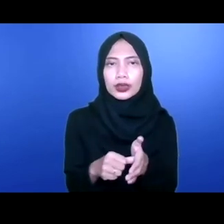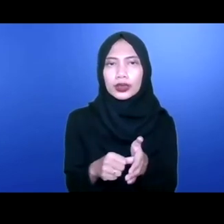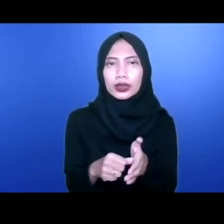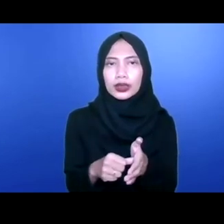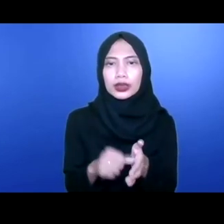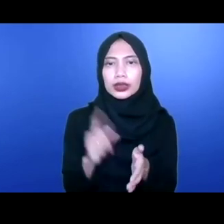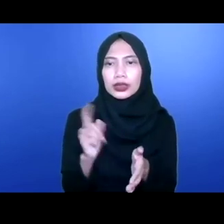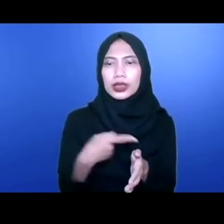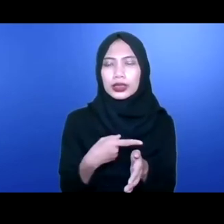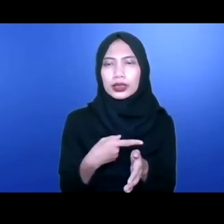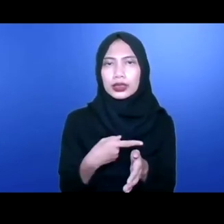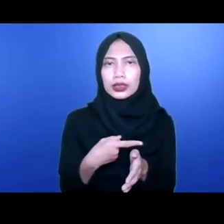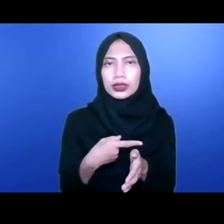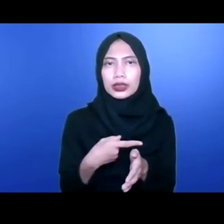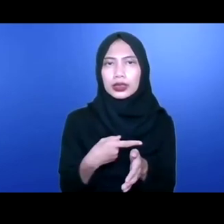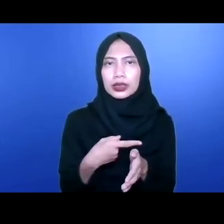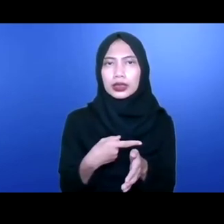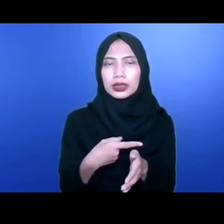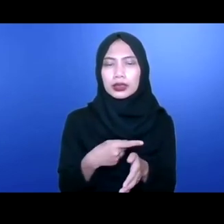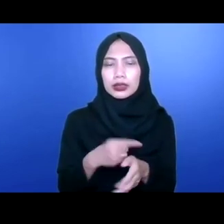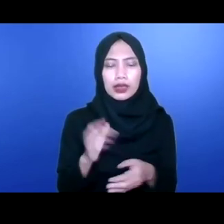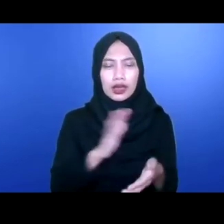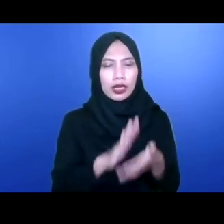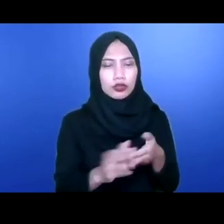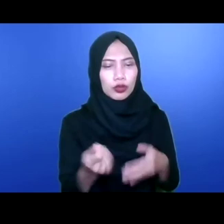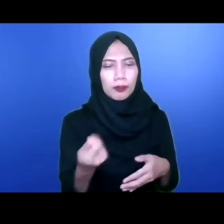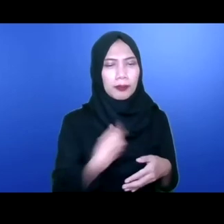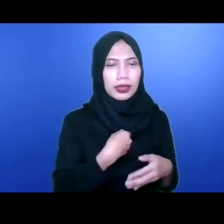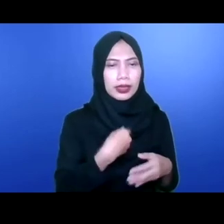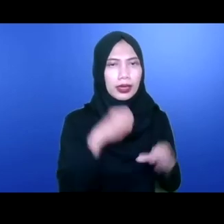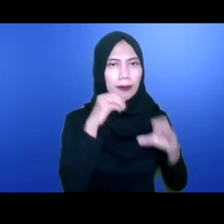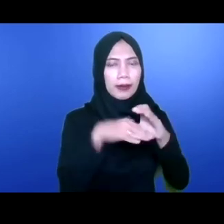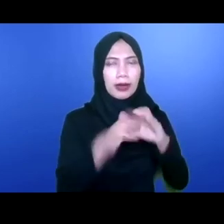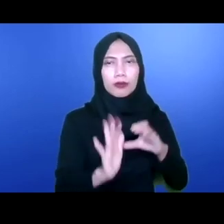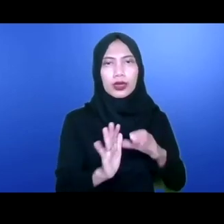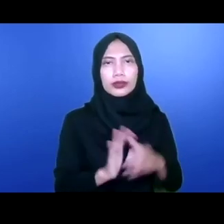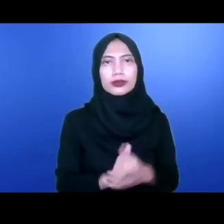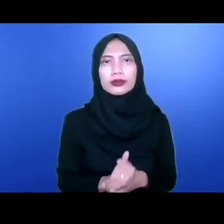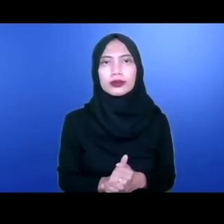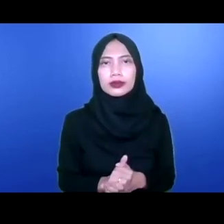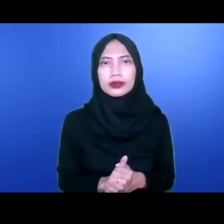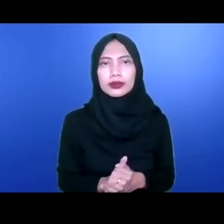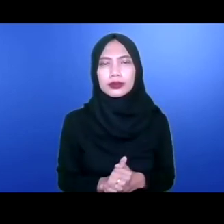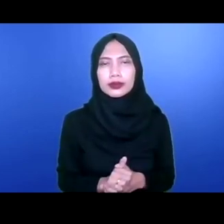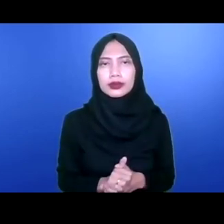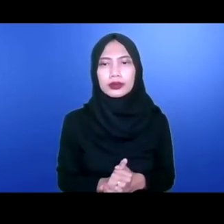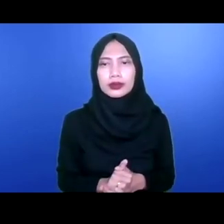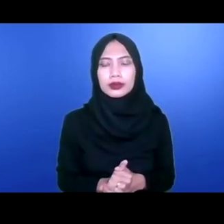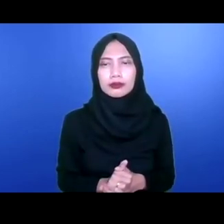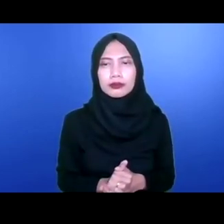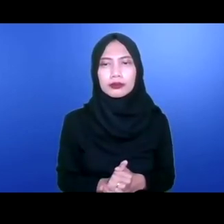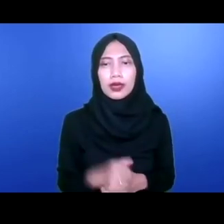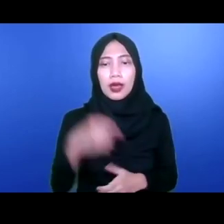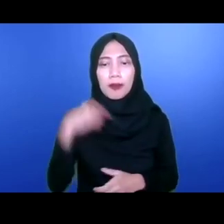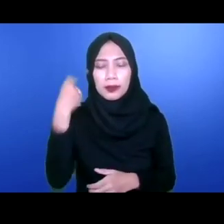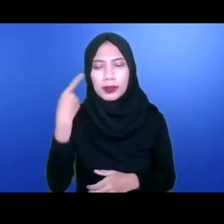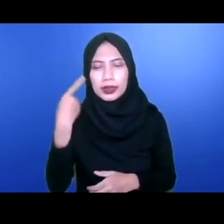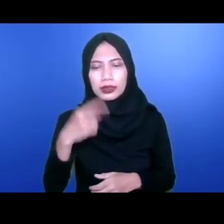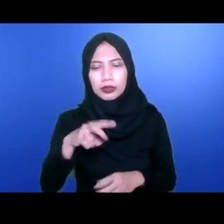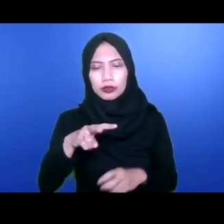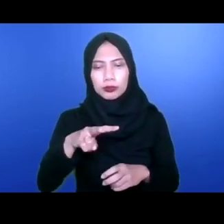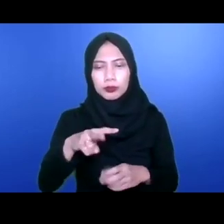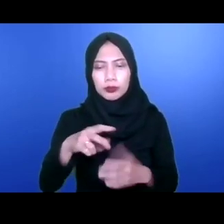KPM adalah verifikasi jangan oleh bank. Toh yang dipilih penerimanya adalah oleh pemerintah, ya pemerintah yang verifikasi, bank buka